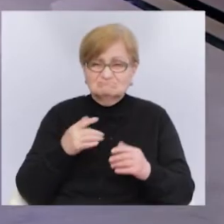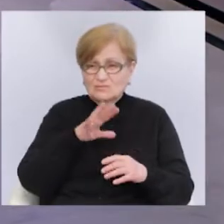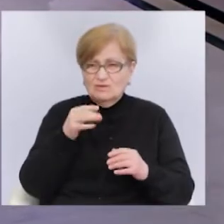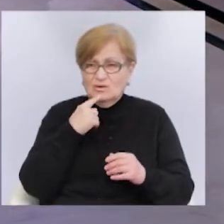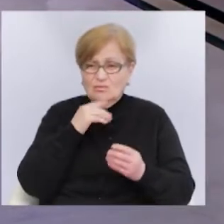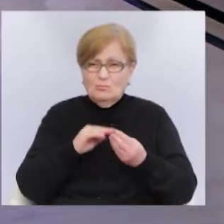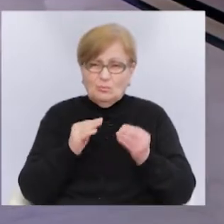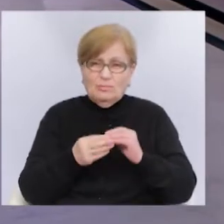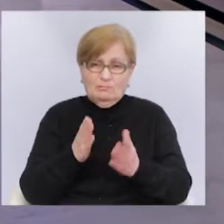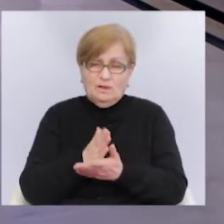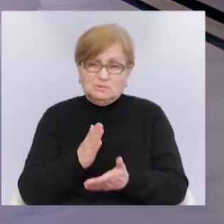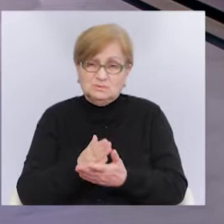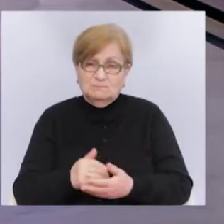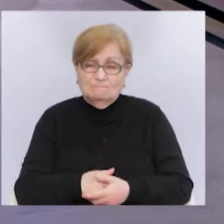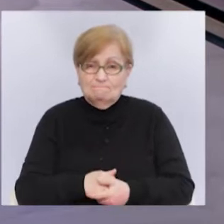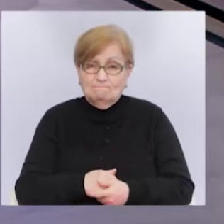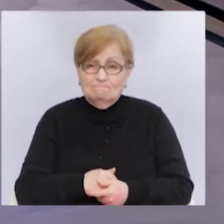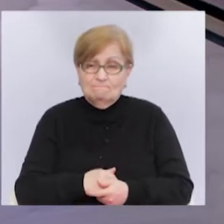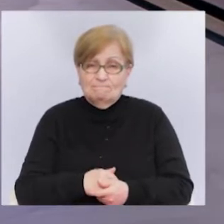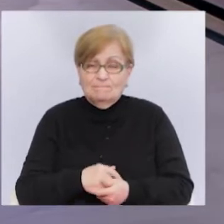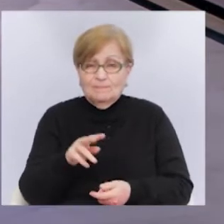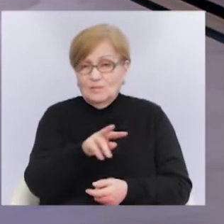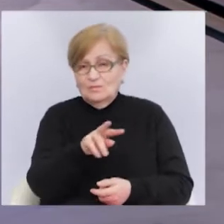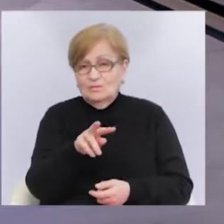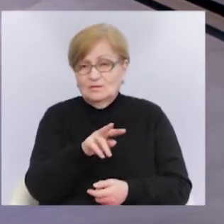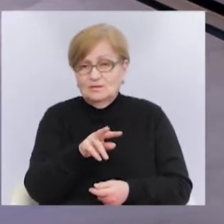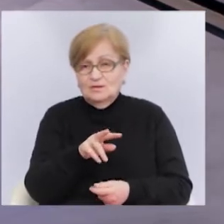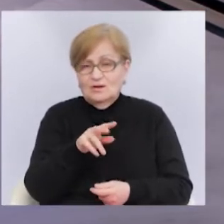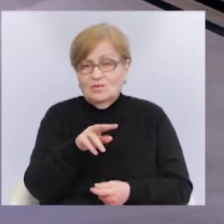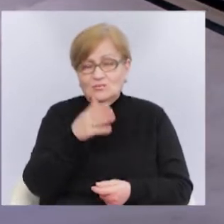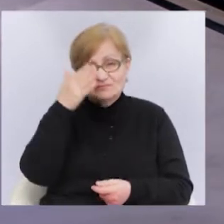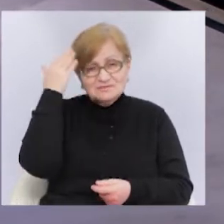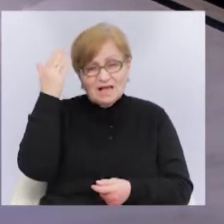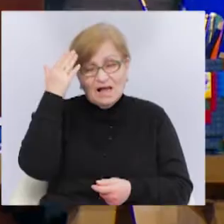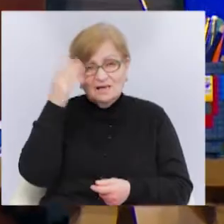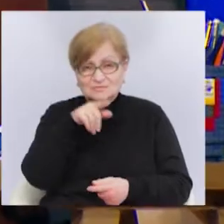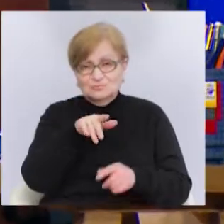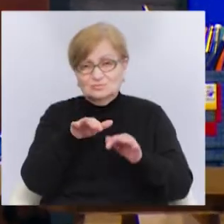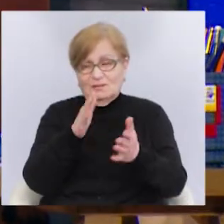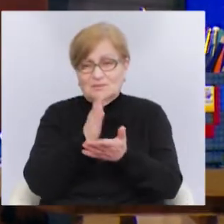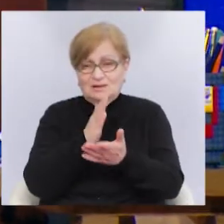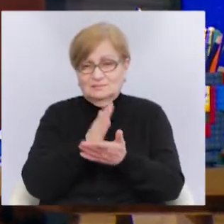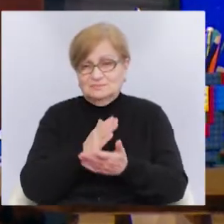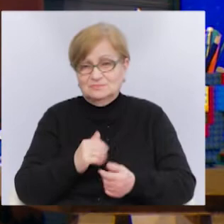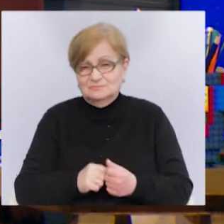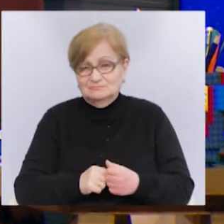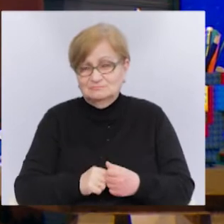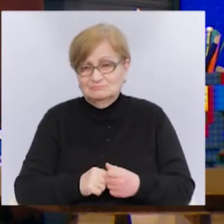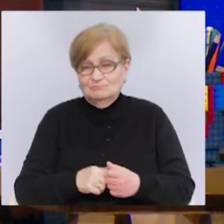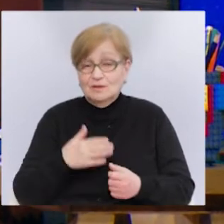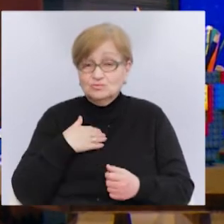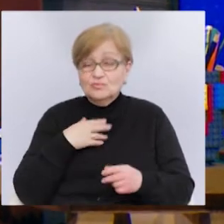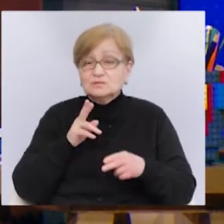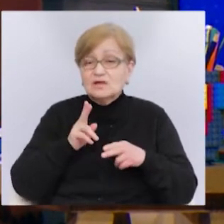ა დონეზე იქნება. ნინო, ანასტასია, თქვენ მეგონი უფრო სახალის ვამბებს რომ გადახვიდეთ, ხო, გაჩვენოთ სამბარ.